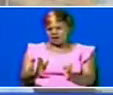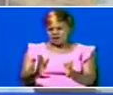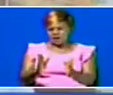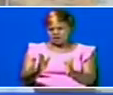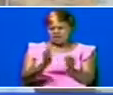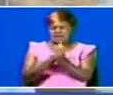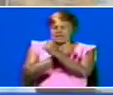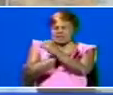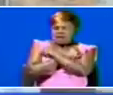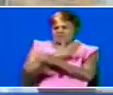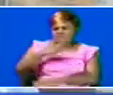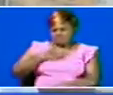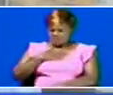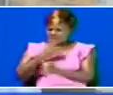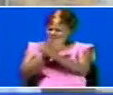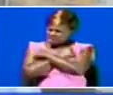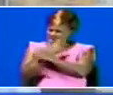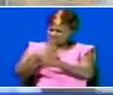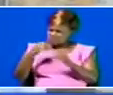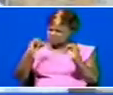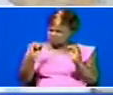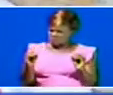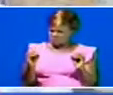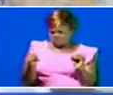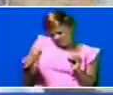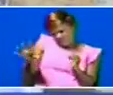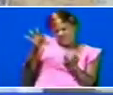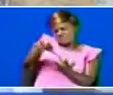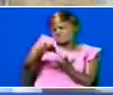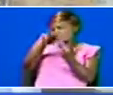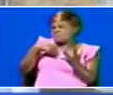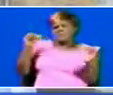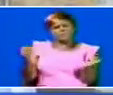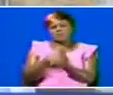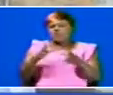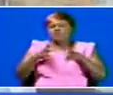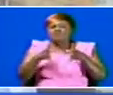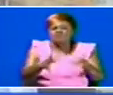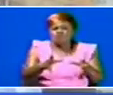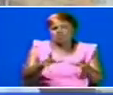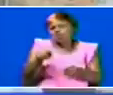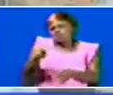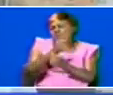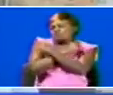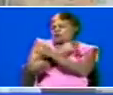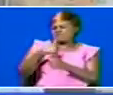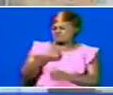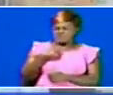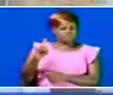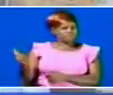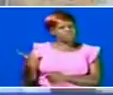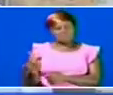to love me. Kama mtu anipendi, sio ni chaguo lake, amechagua Koskei. Yeah, I don't force